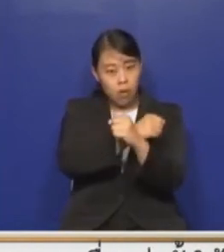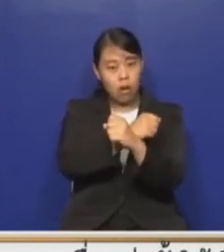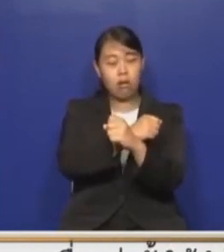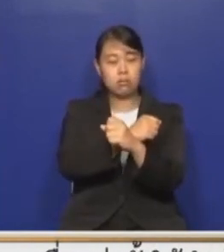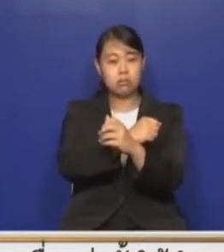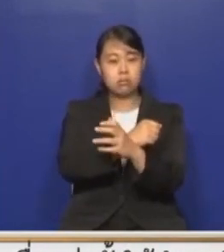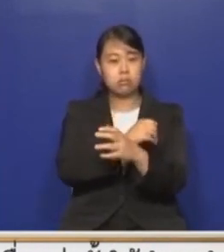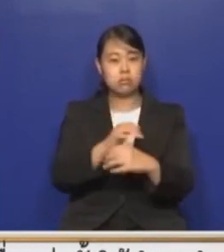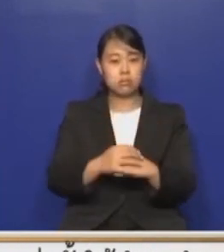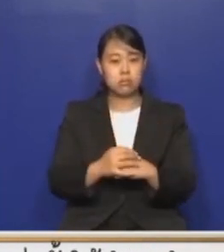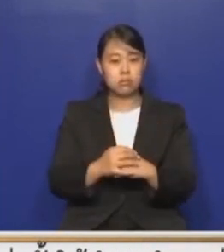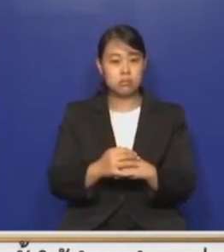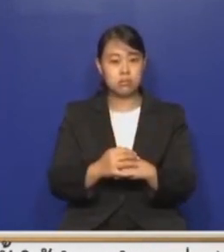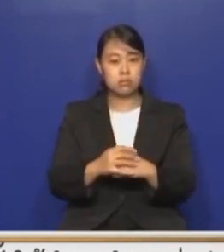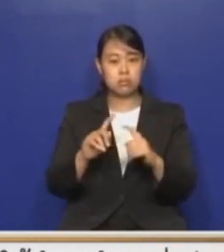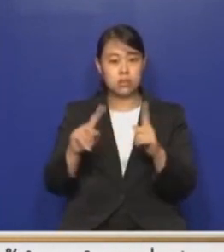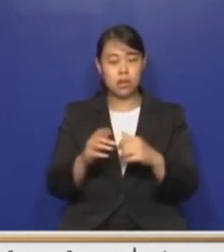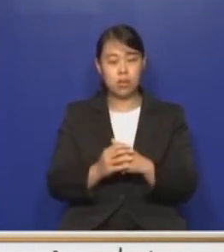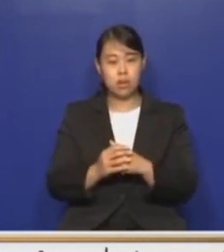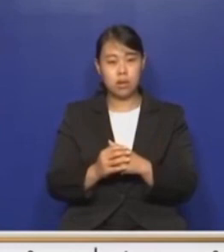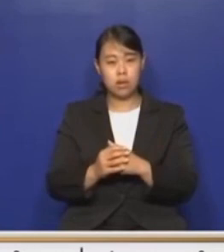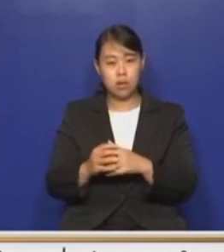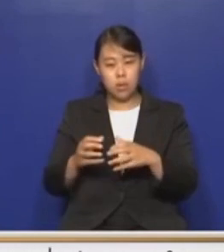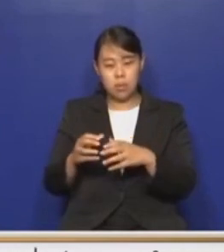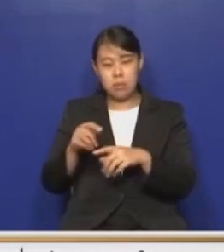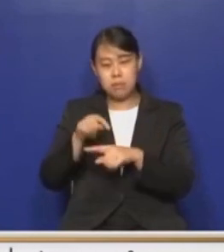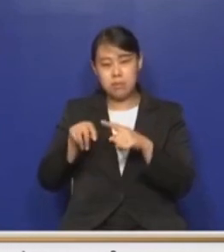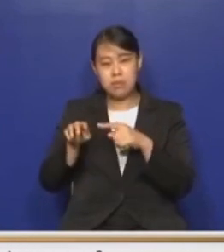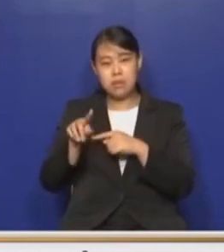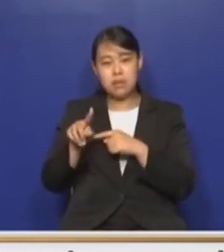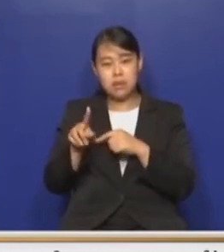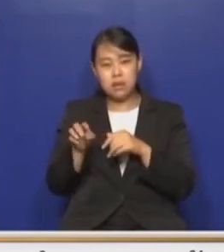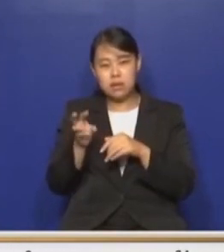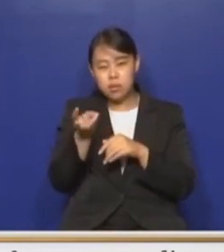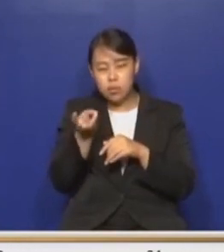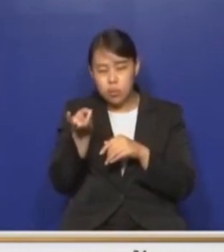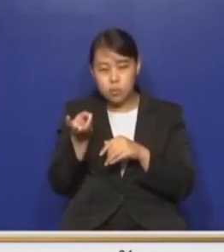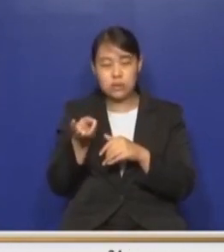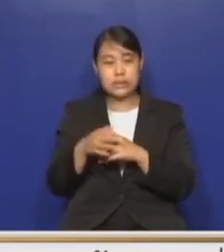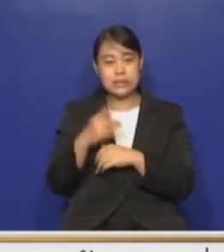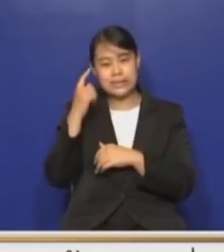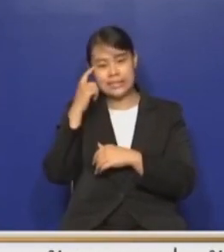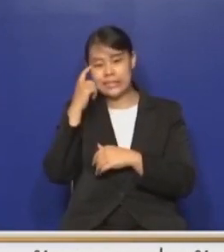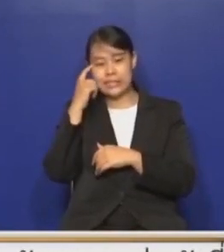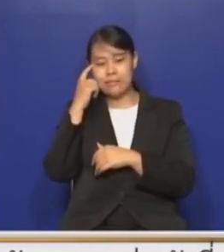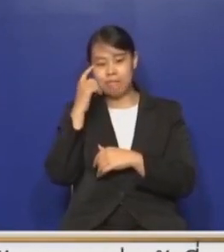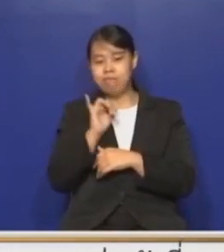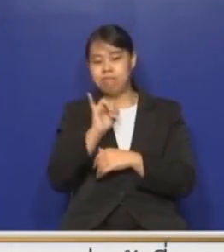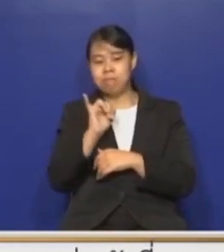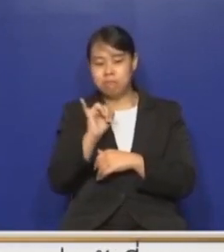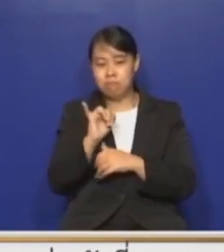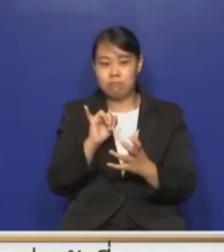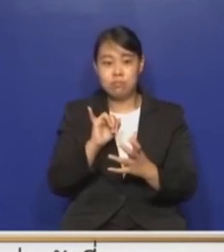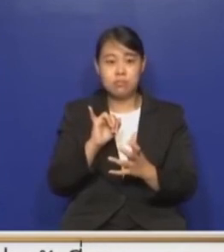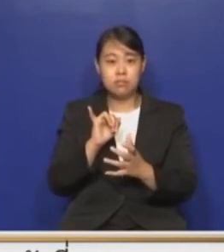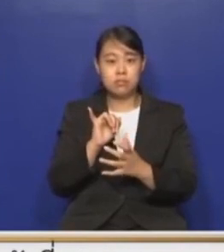นคงมีคนเพียงแค่ไม่ถึง 1% ดวยสามไปที่คิดร้ายคิดในสิ่